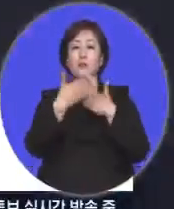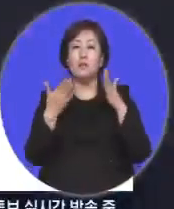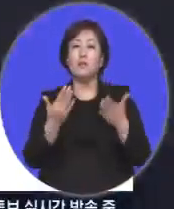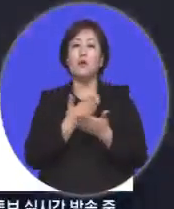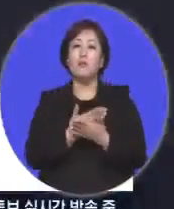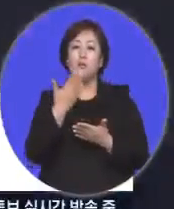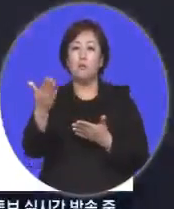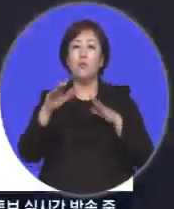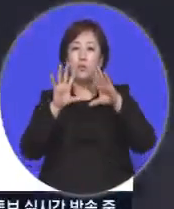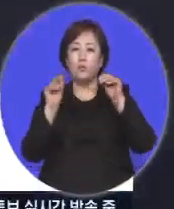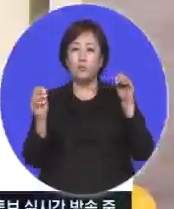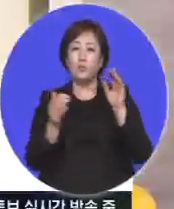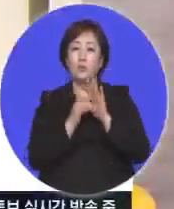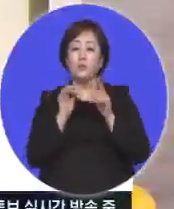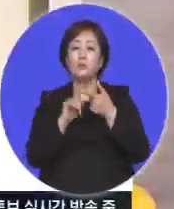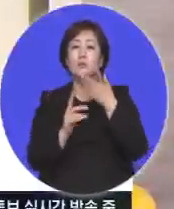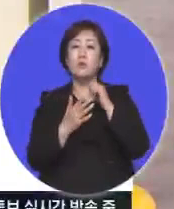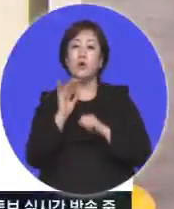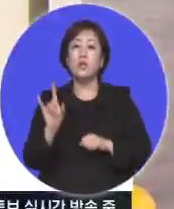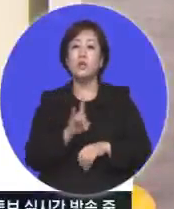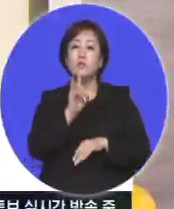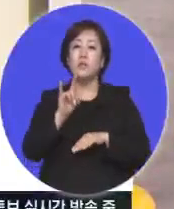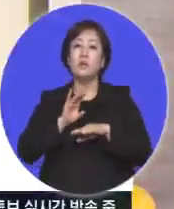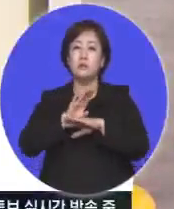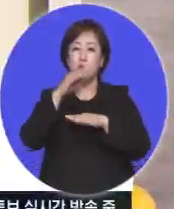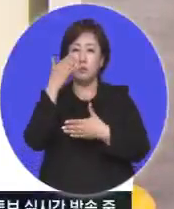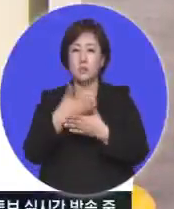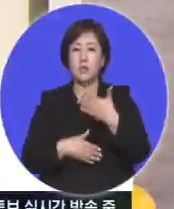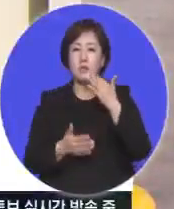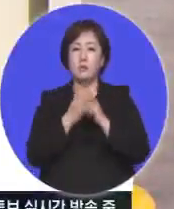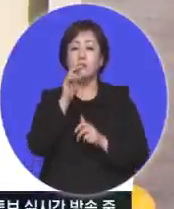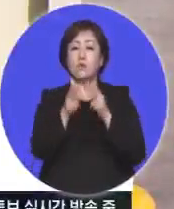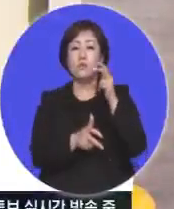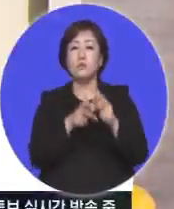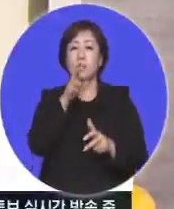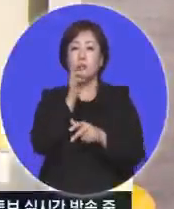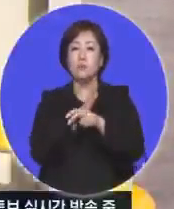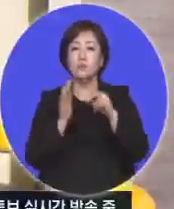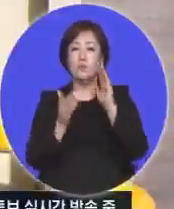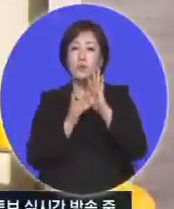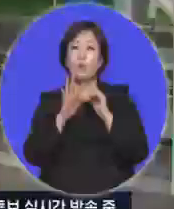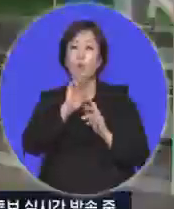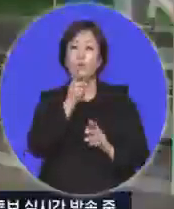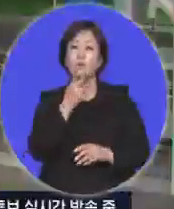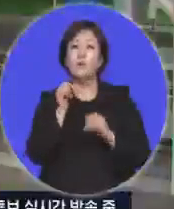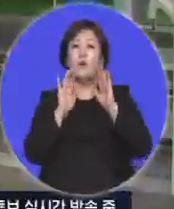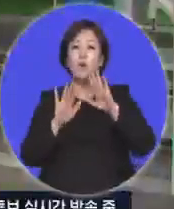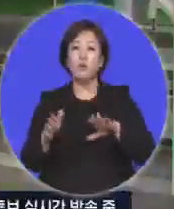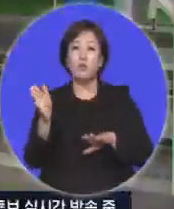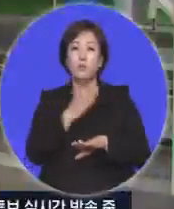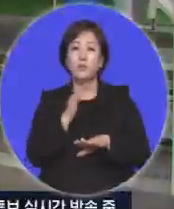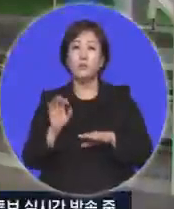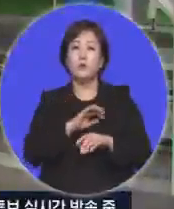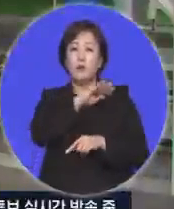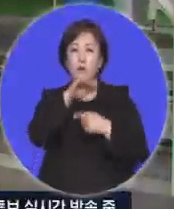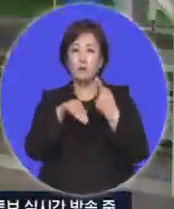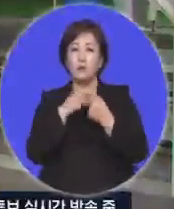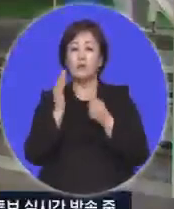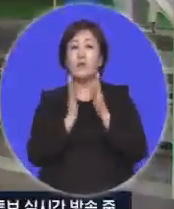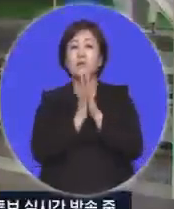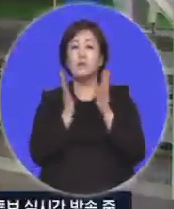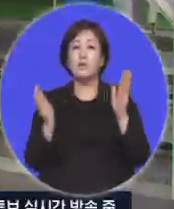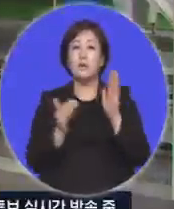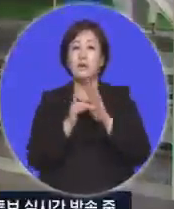중단됐습니다. 현대자동차는 나머지 공장은 정상 가동 중이며 포터 생산 라인도 오늘부터 정상 가동할